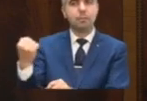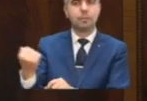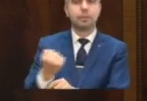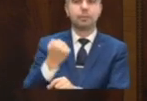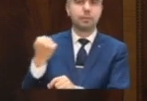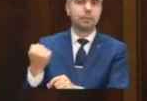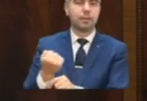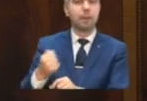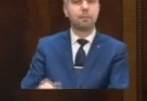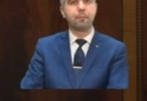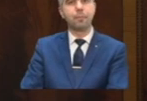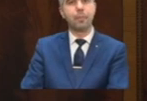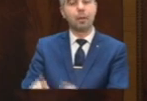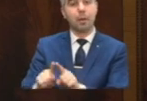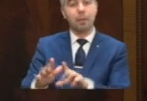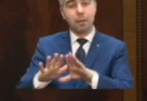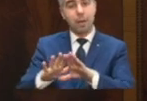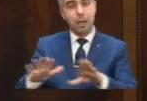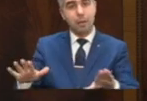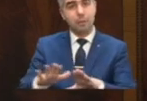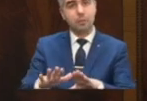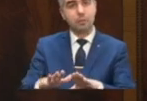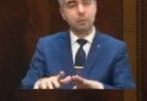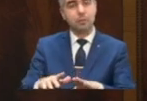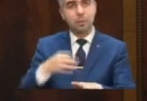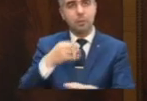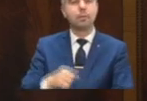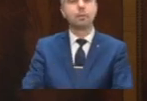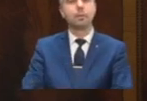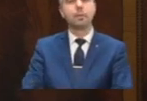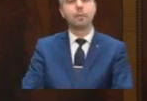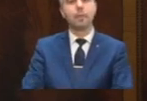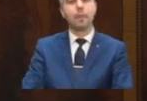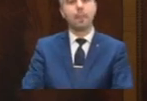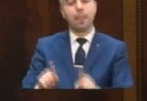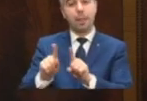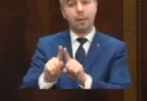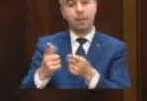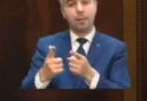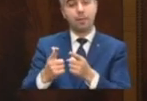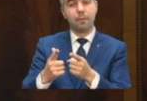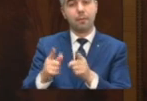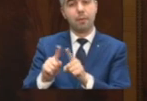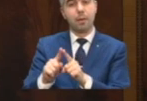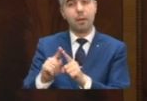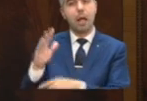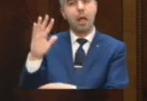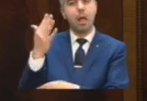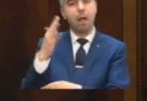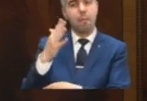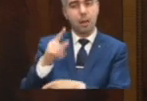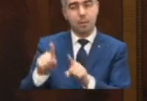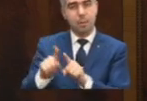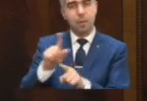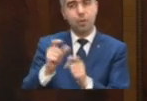كذلك العقار تصور معي السيده الوزيره ان اداره المياه والغابات طلبت العمران